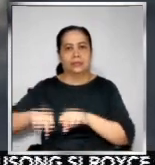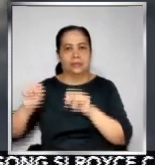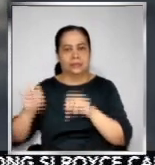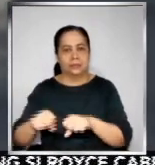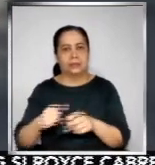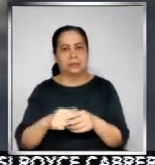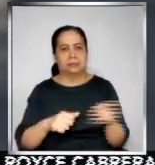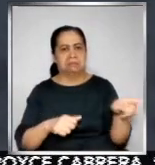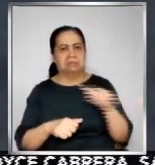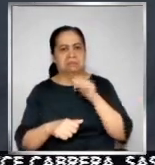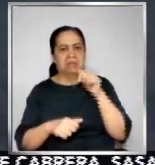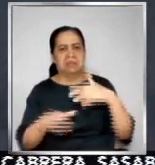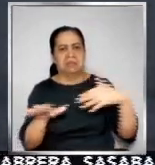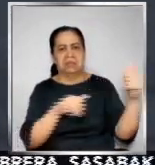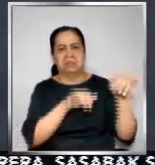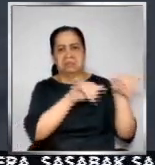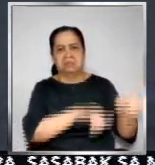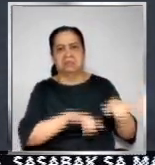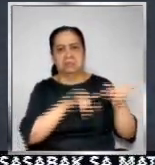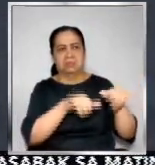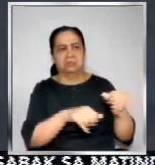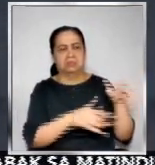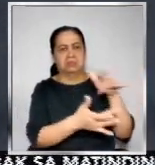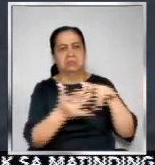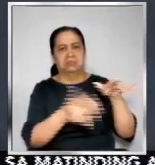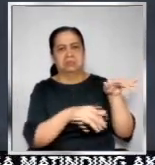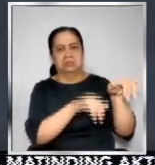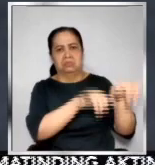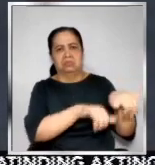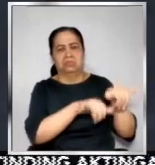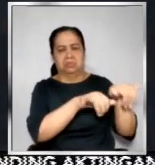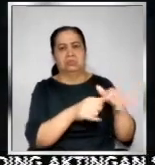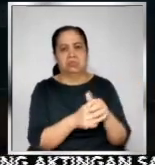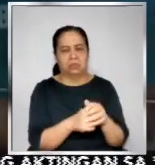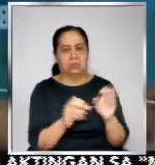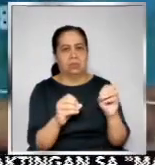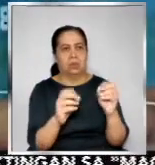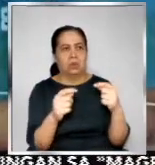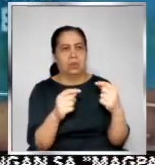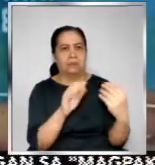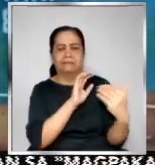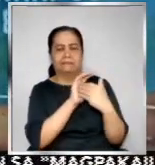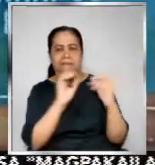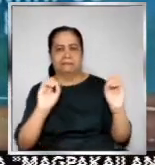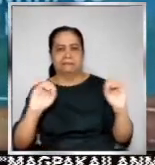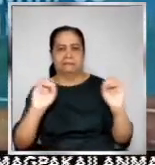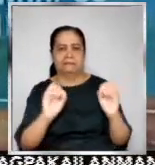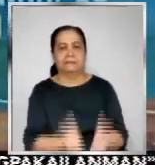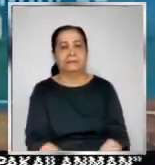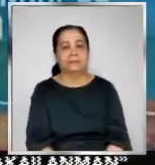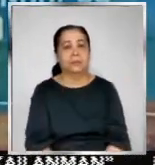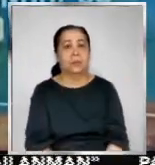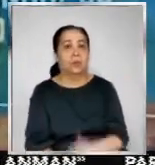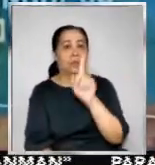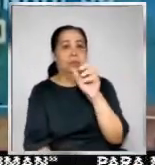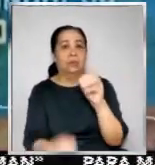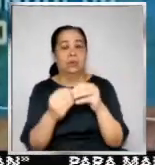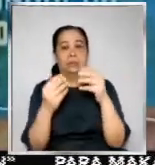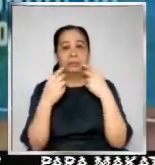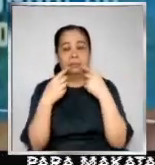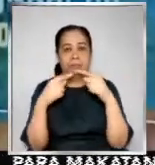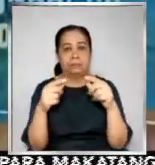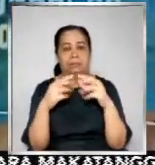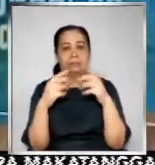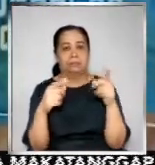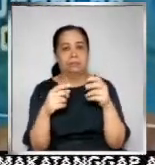Nandyan po, lying stationary. Wala pong aggressive stance. Sa isa pang pahayag, nilinaw rin ng Chinese